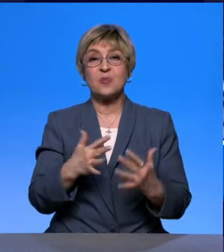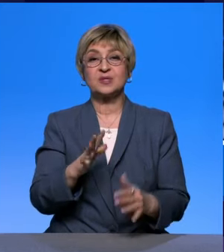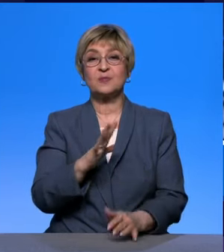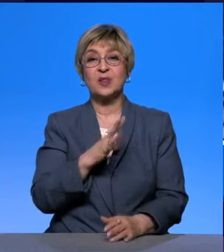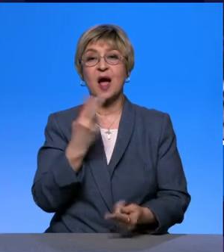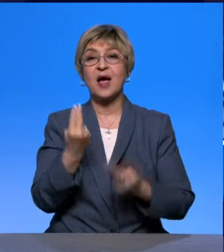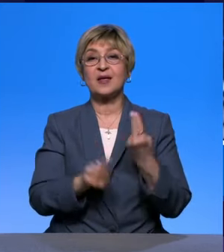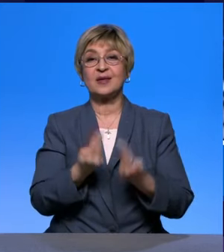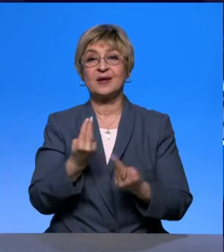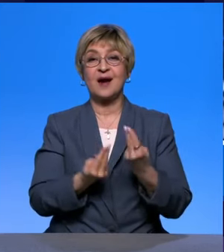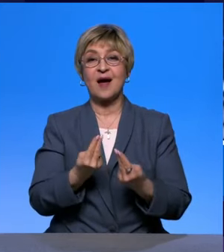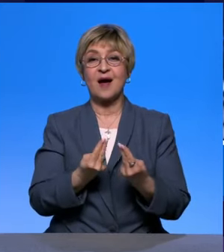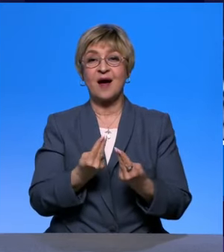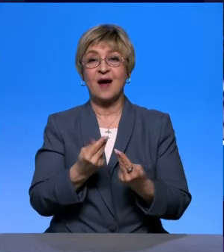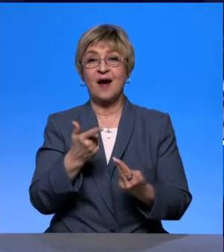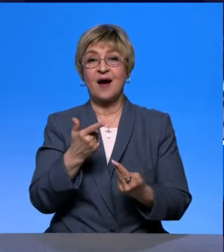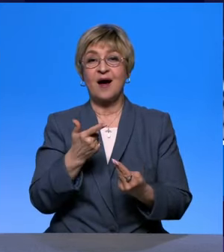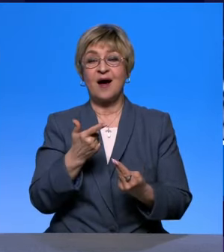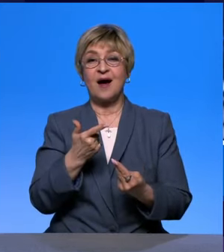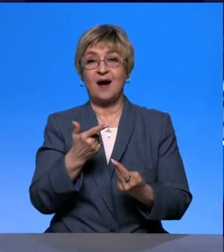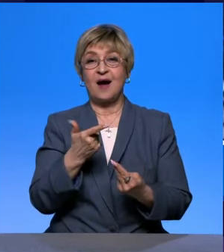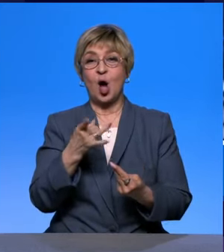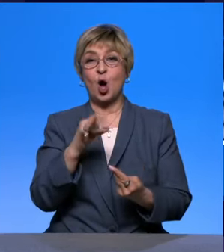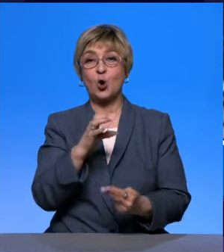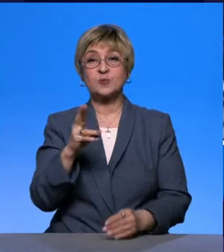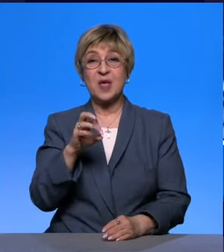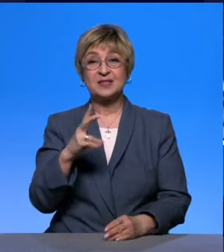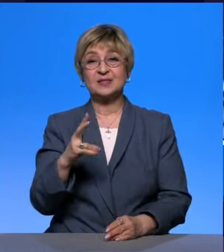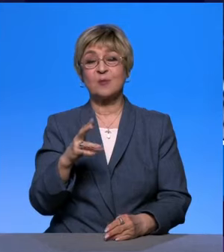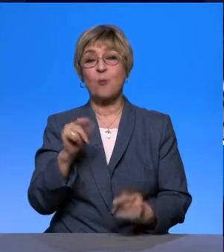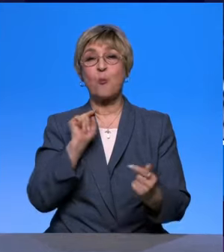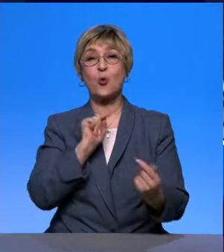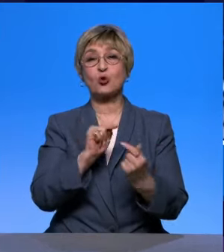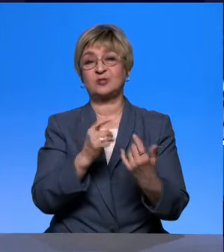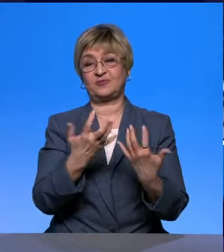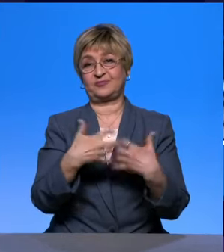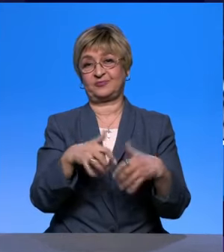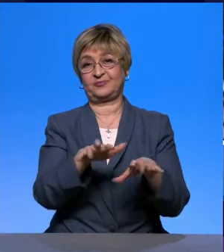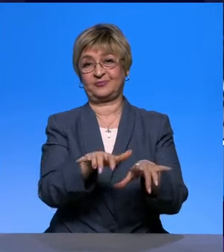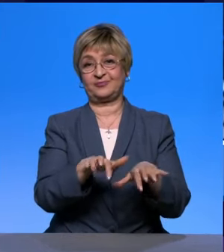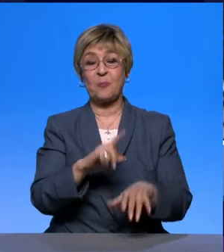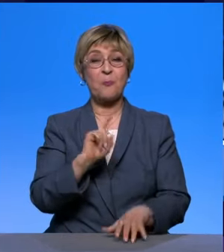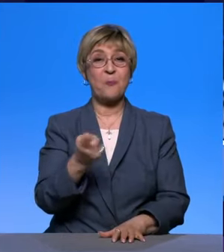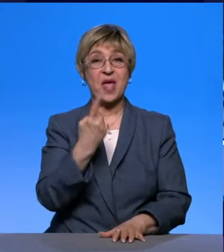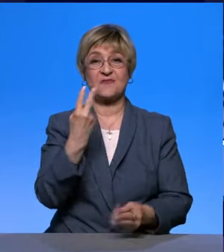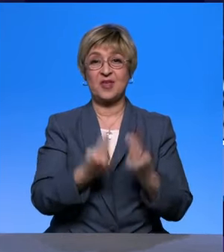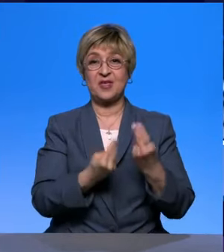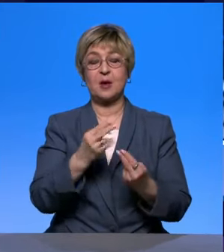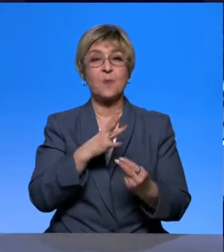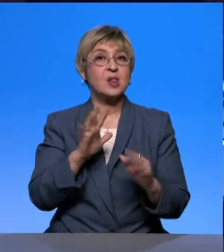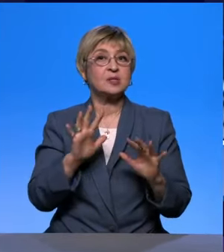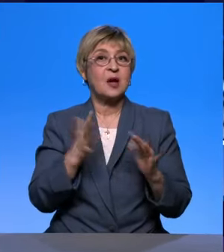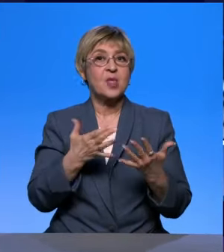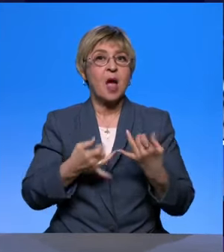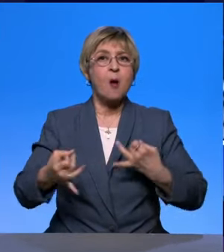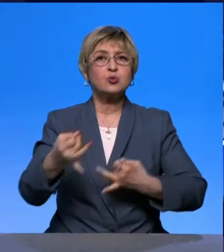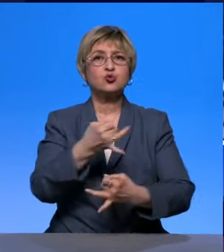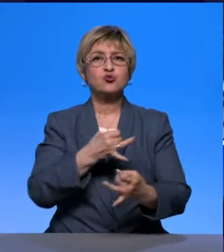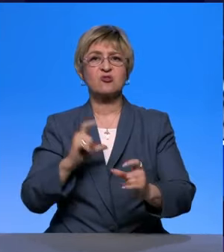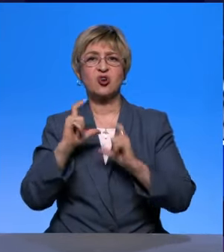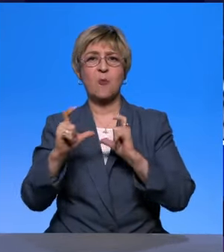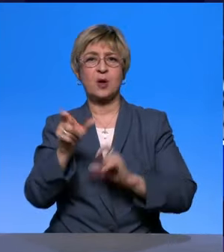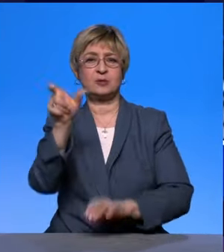игра гроссмейстера против машины, да, первые вот эти вот матчи. Какое это было событие? Обсуждаемое, сколько было